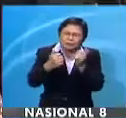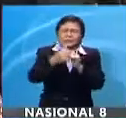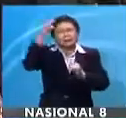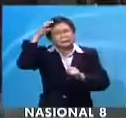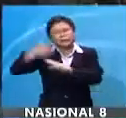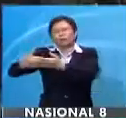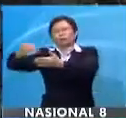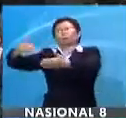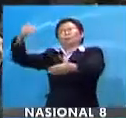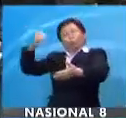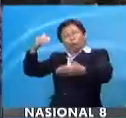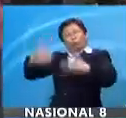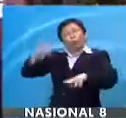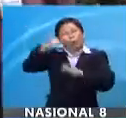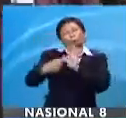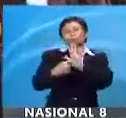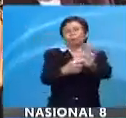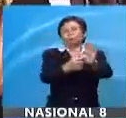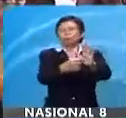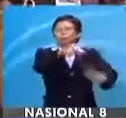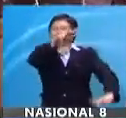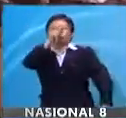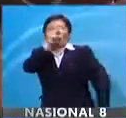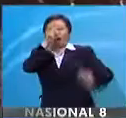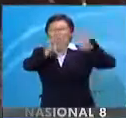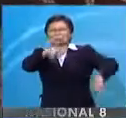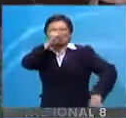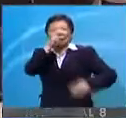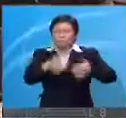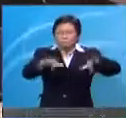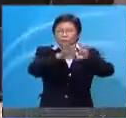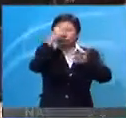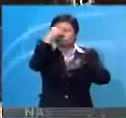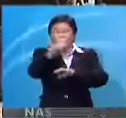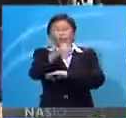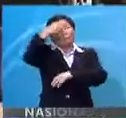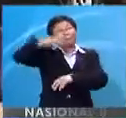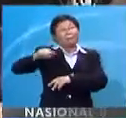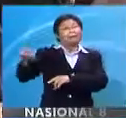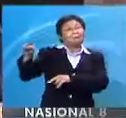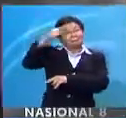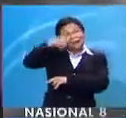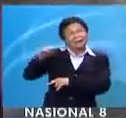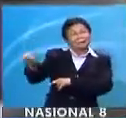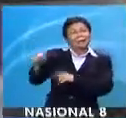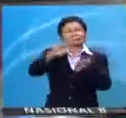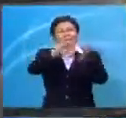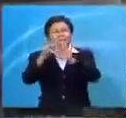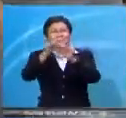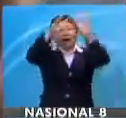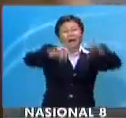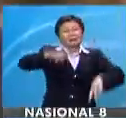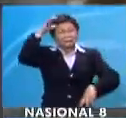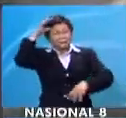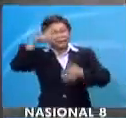China sebelum ini. Dan bagi menunjukkan ketegasan ASEAN adalah penting untuk Thailand pula, selaku koordinator